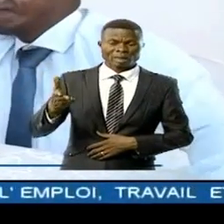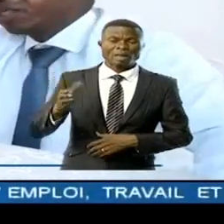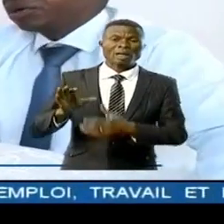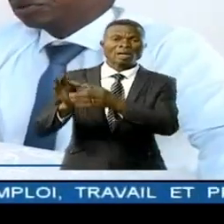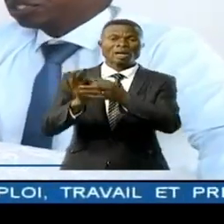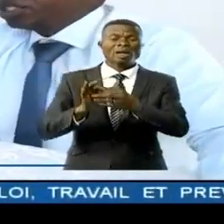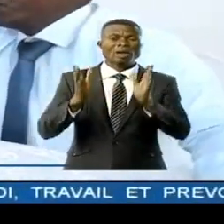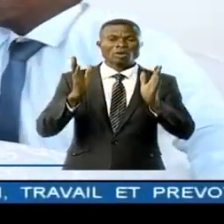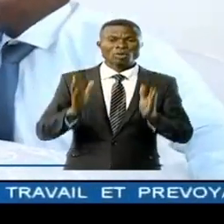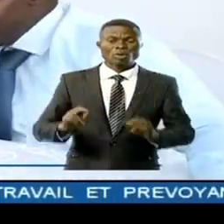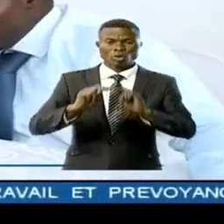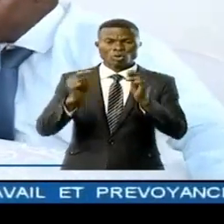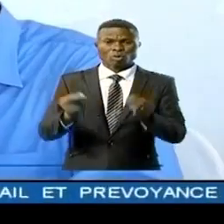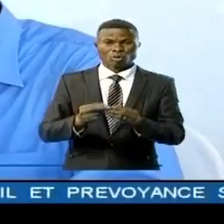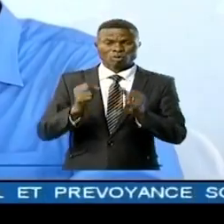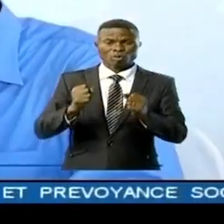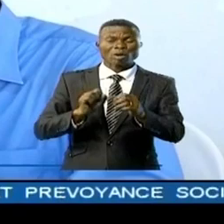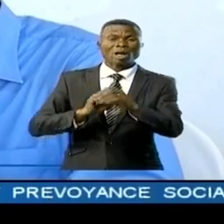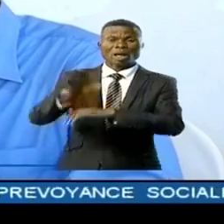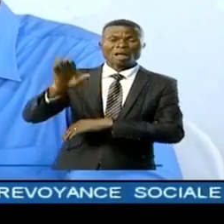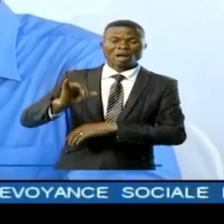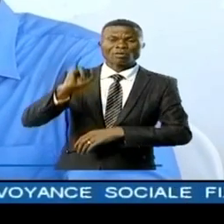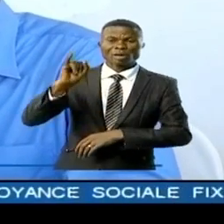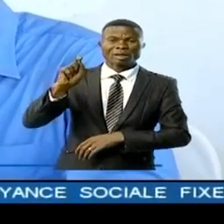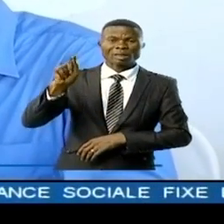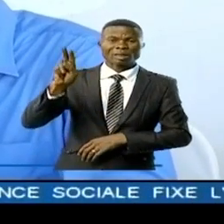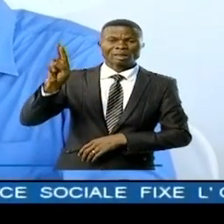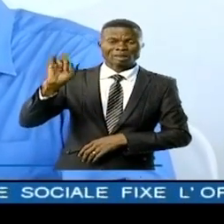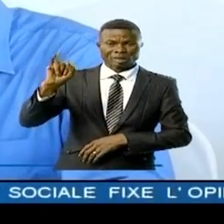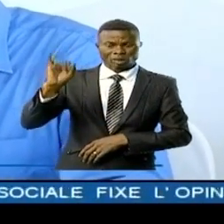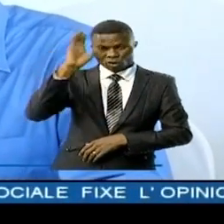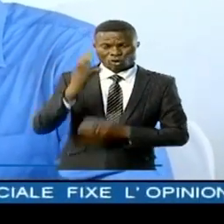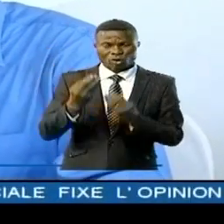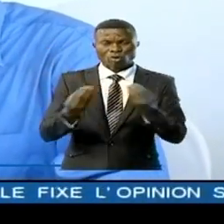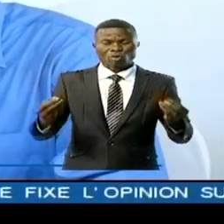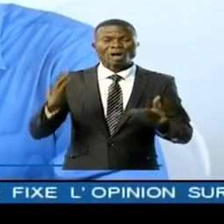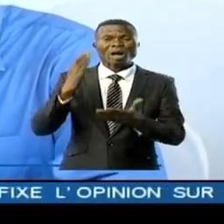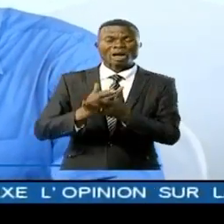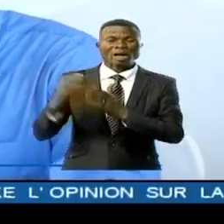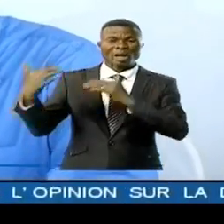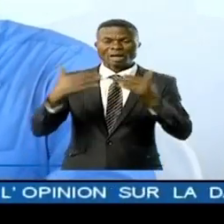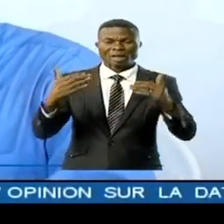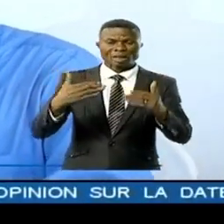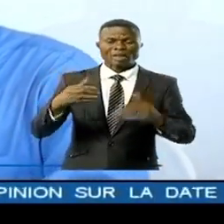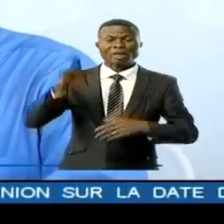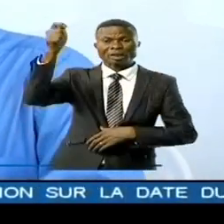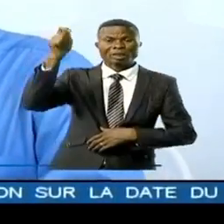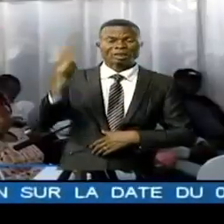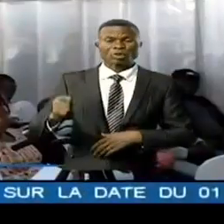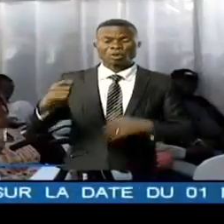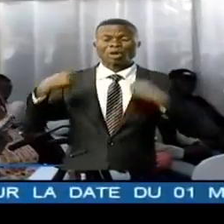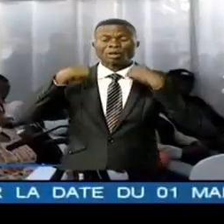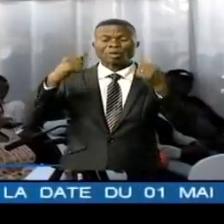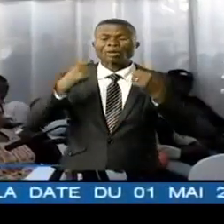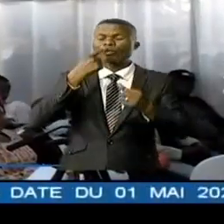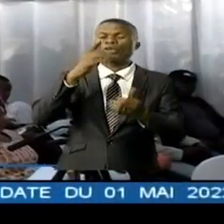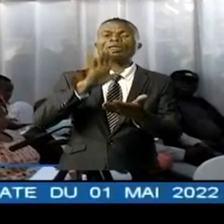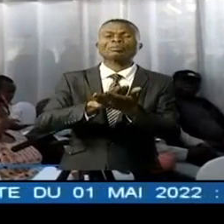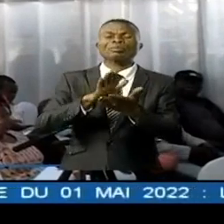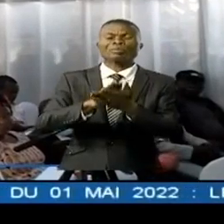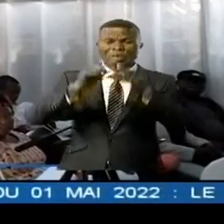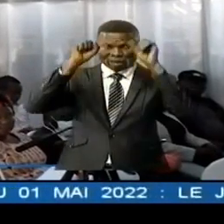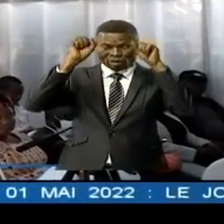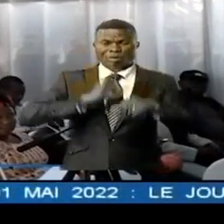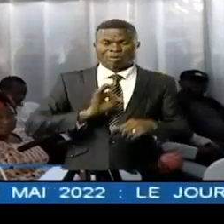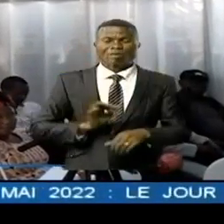de la task force est dépêchée en ituri pour négocier un cessez le feu auprès de miliciens à remercier le chef de l'état